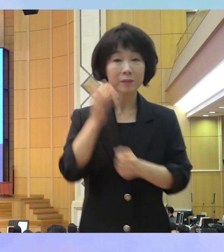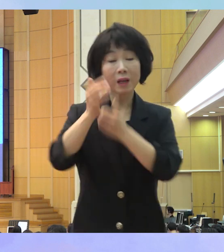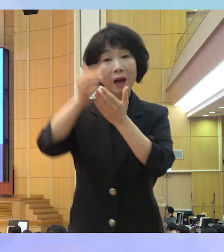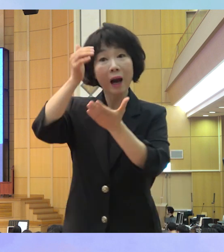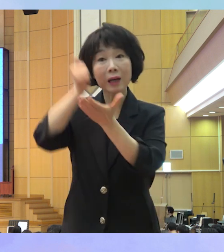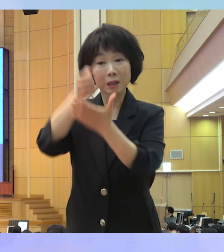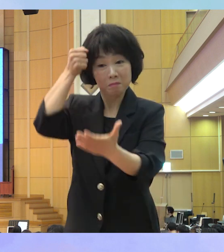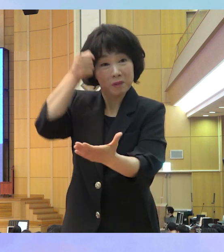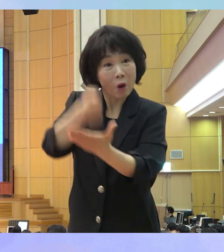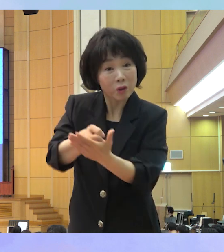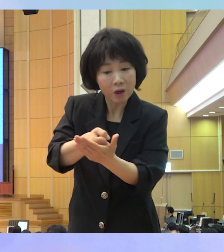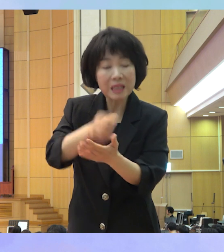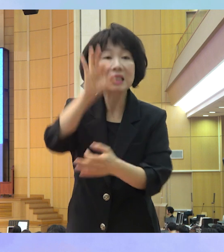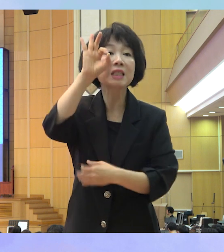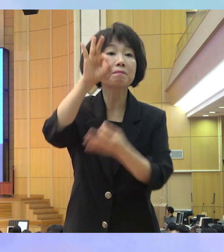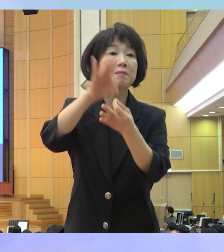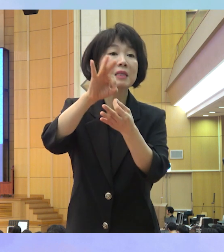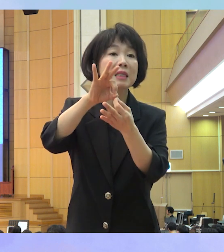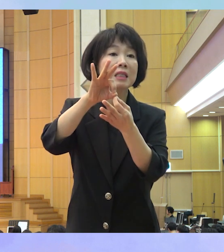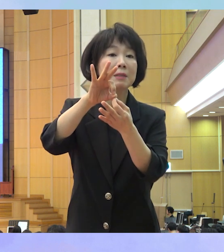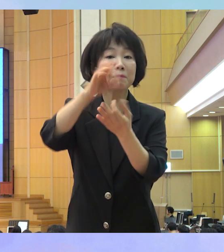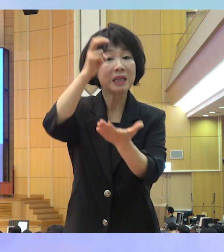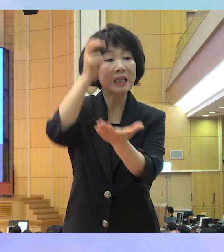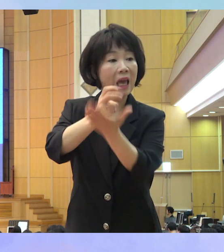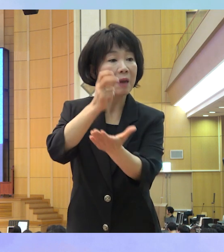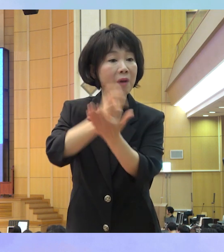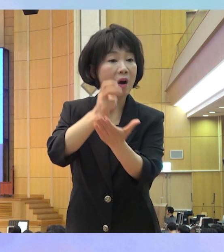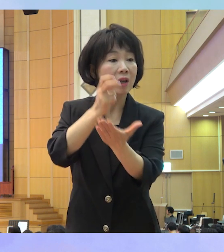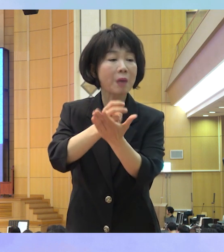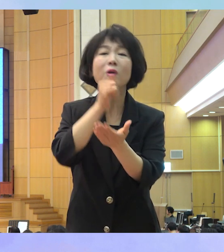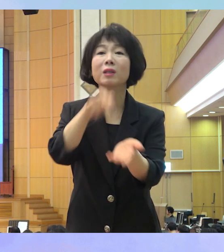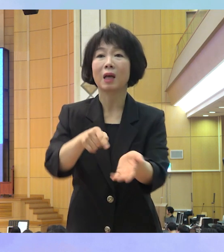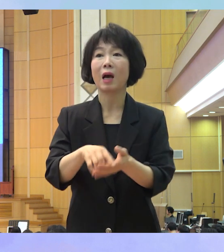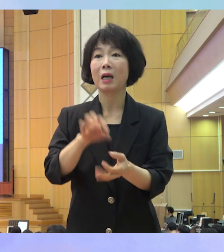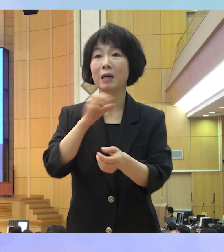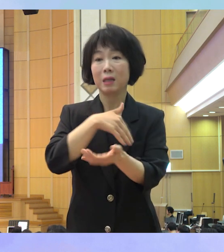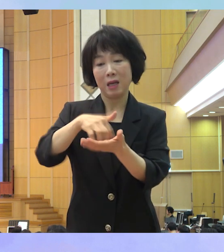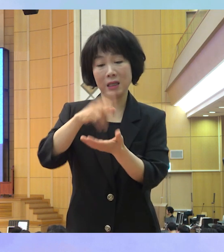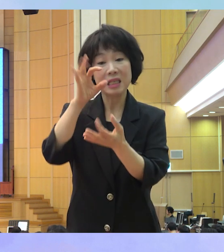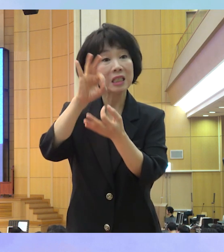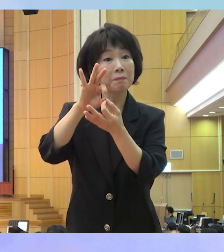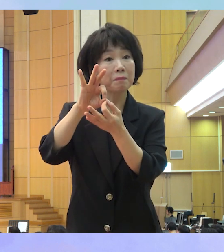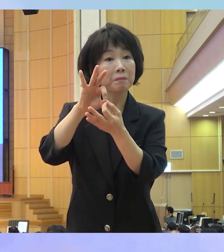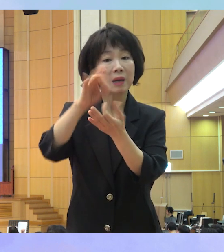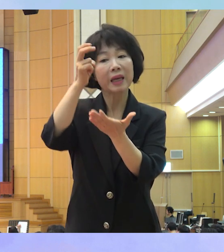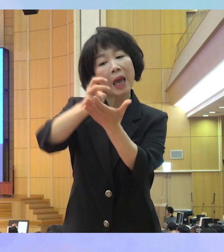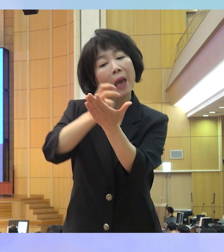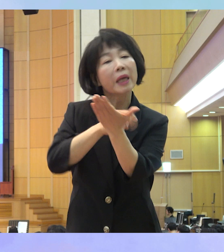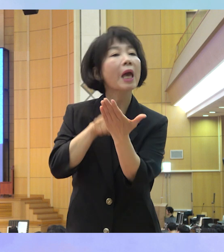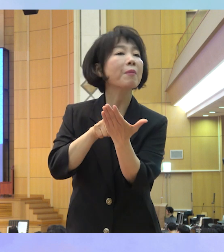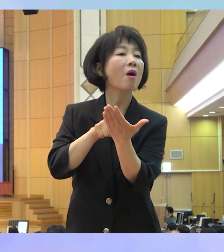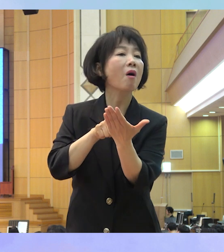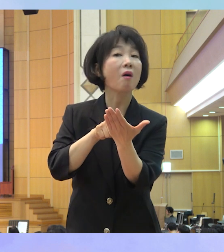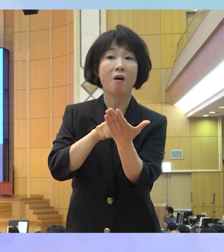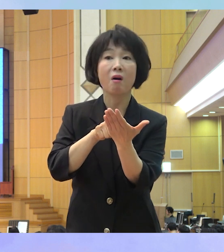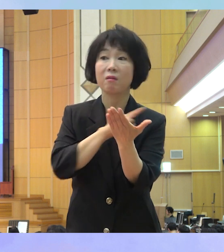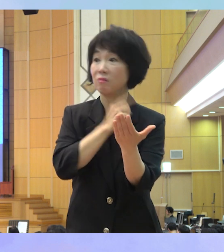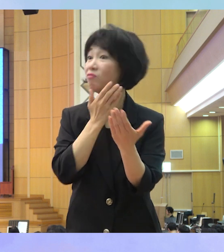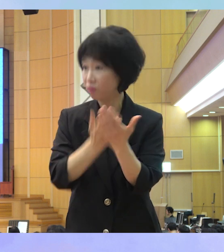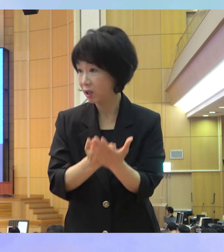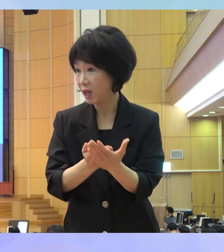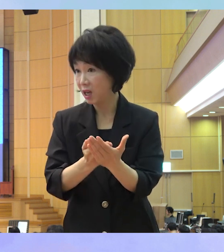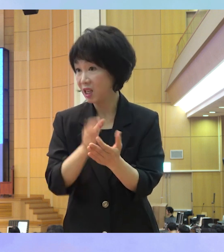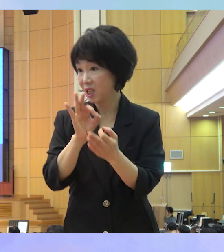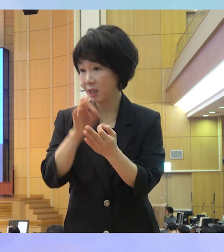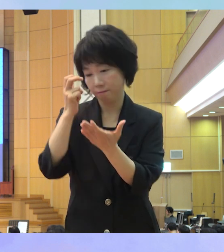십계명을 여러분 보시면, 십계명을 우리가 반드시 이제 지키면서 살아야 되는 어떤 그런 것 중에 하나지 않습니까? 그렇죠? 근데 십계명에도